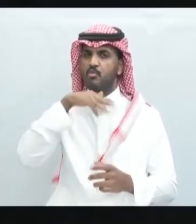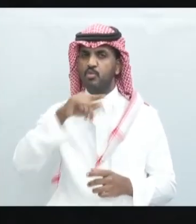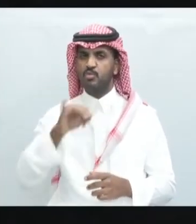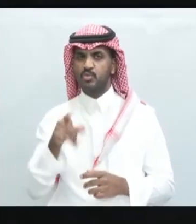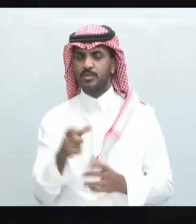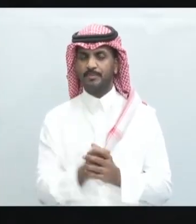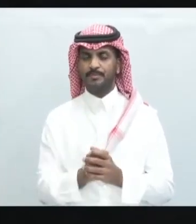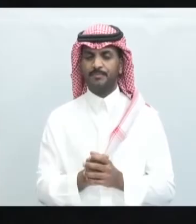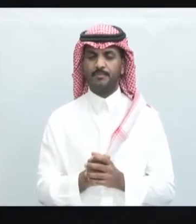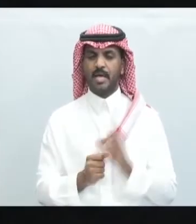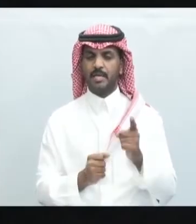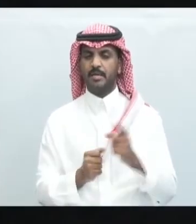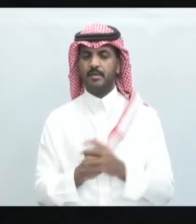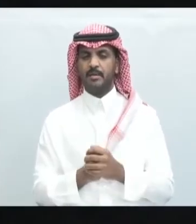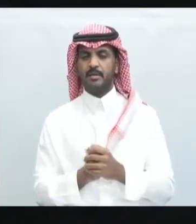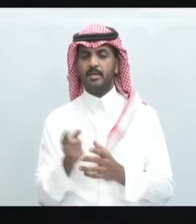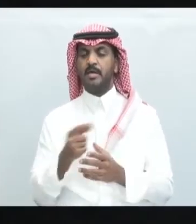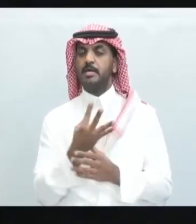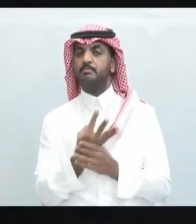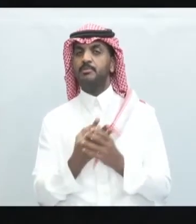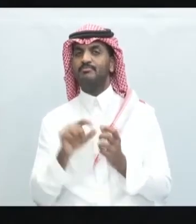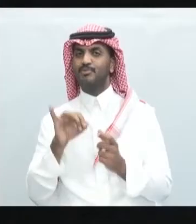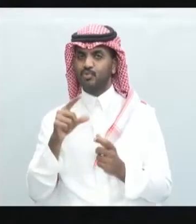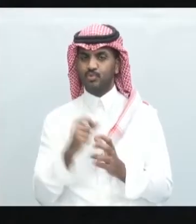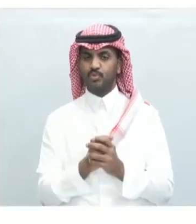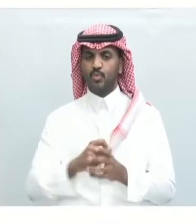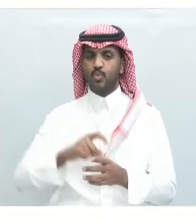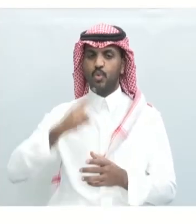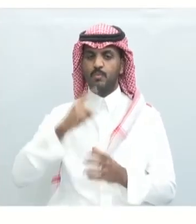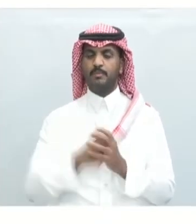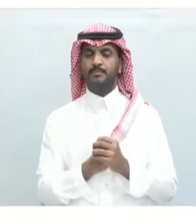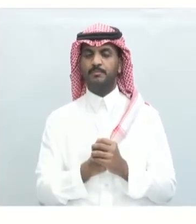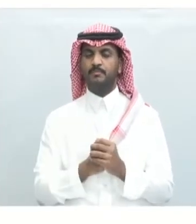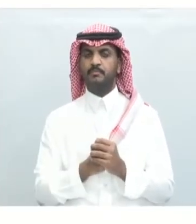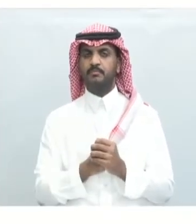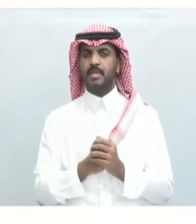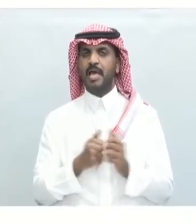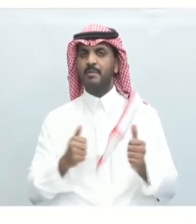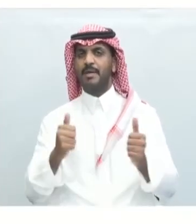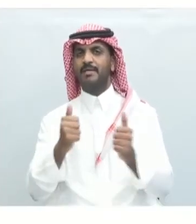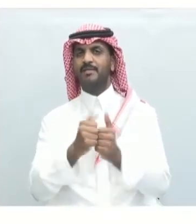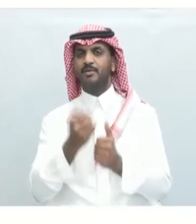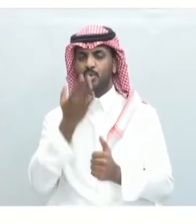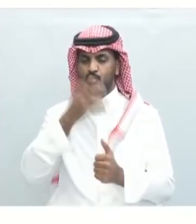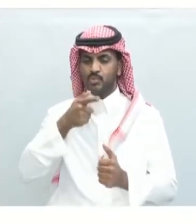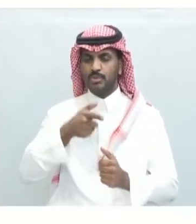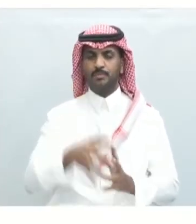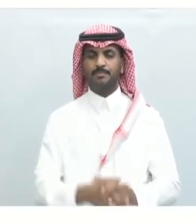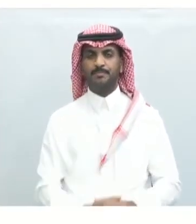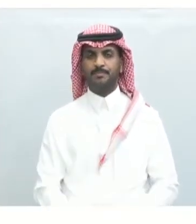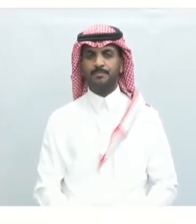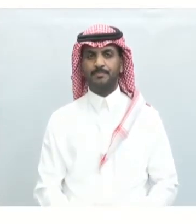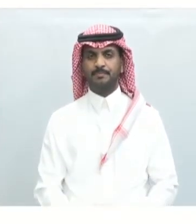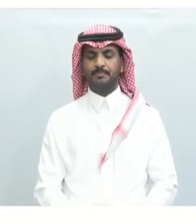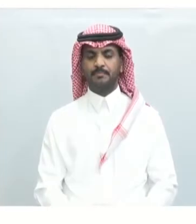يظن ذلك يظن ان ابو ابن مسعود وام ابن ام مسعود من اهل بيت النبي صلى الله عليه وسلم لماذا